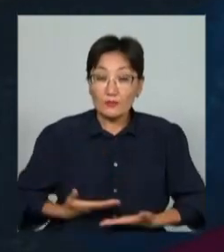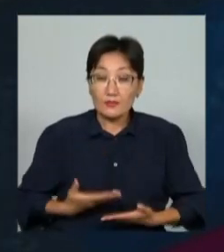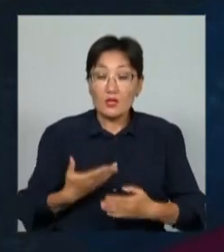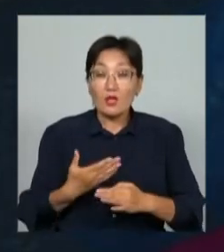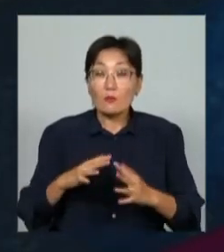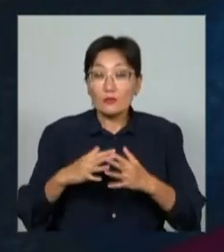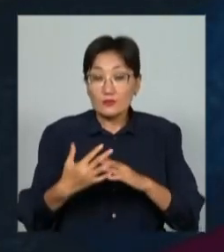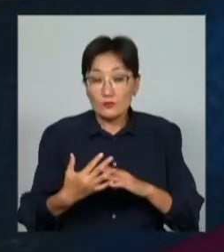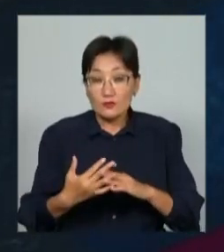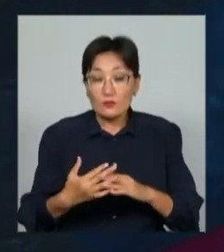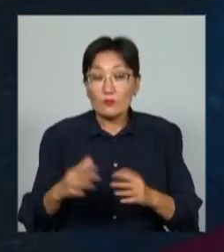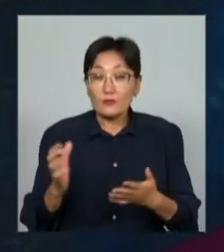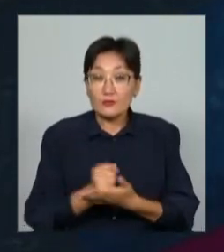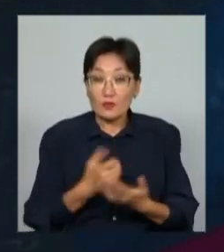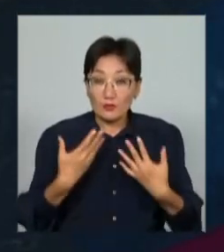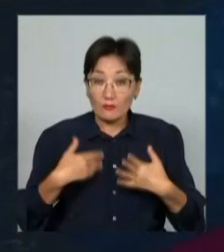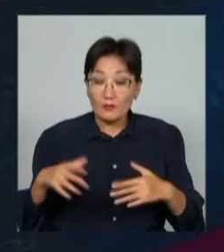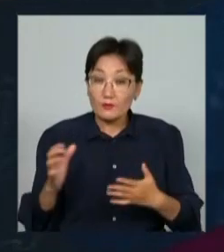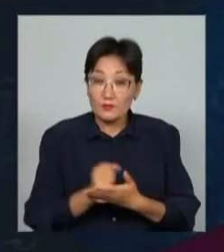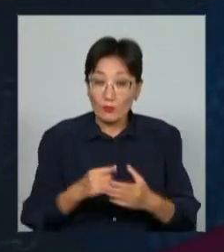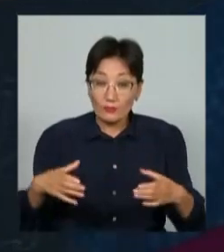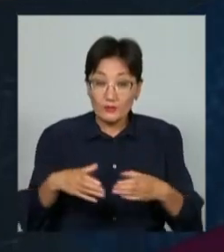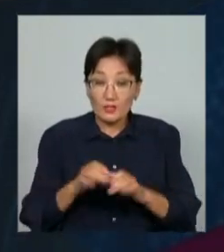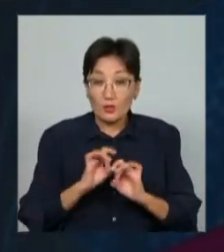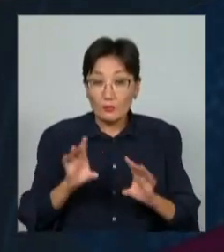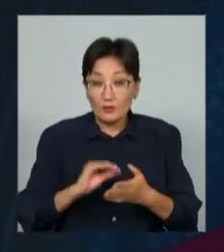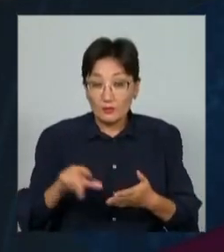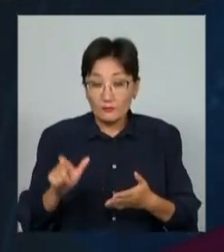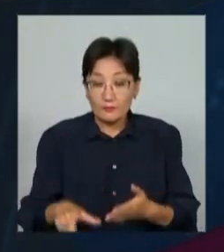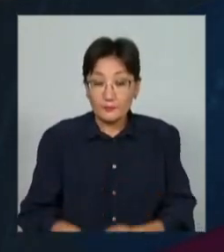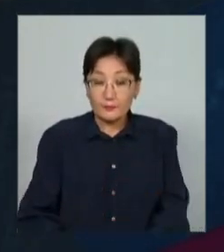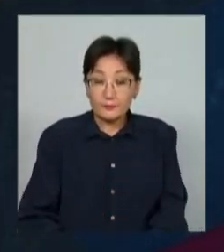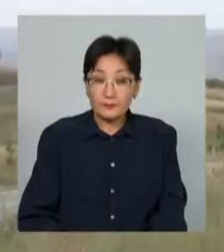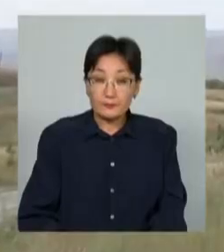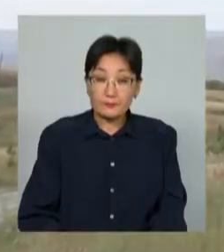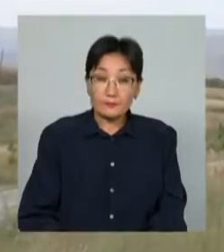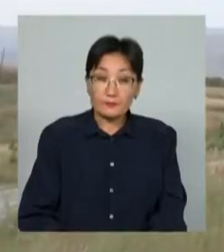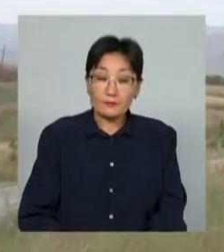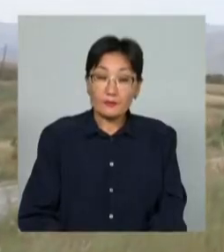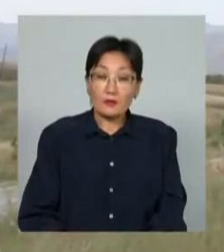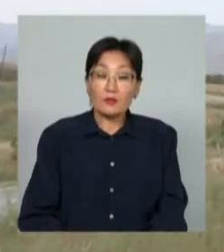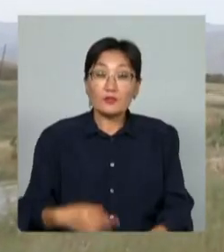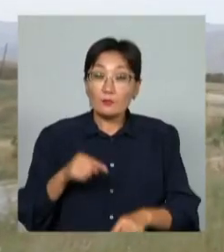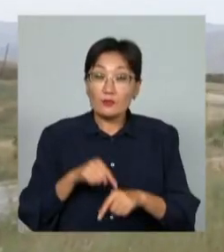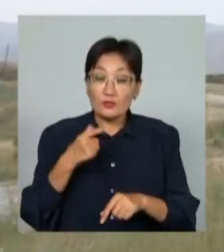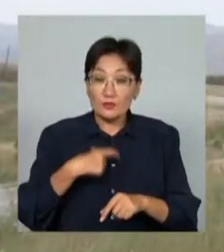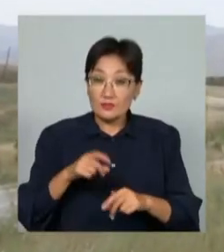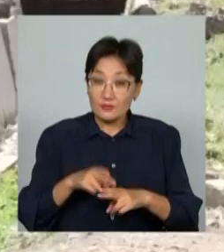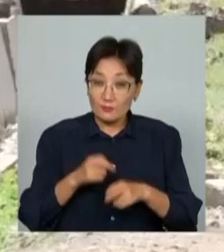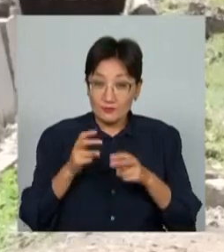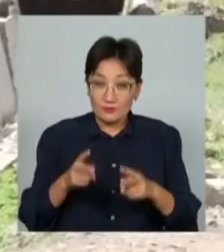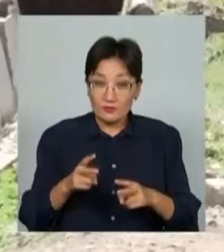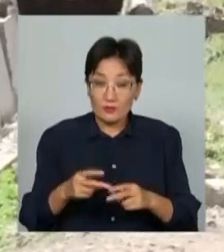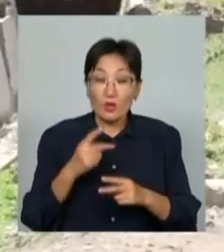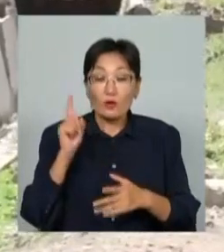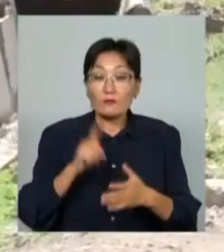взятого населенного пункта удалось добиться коллективного иммунитета, расскажет Дамир Анитов. «Я чувствую себя в безопасности»,